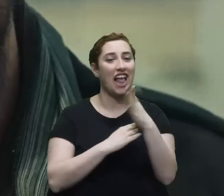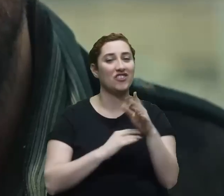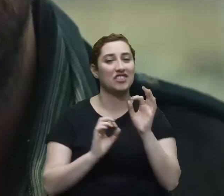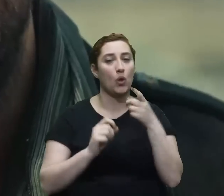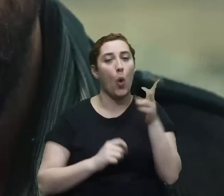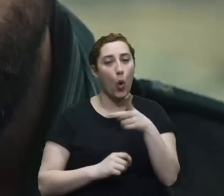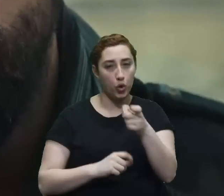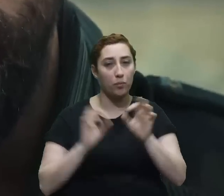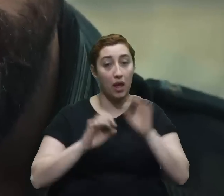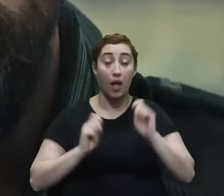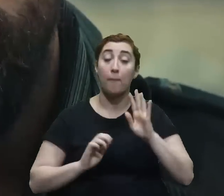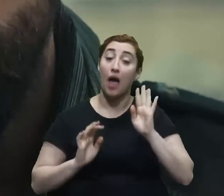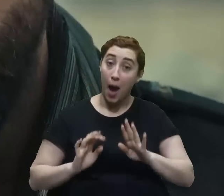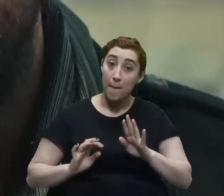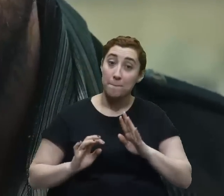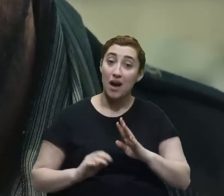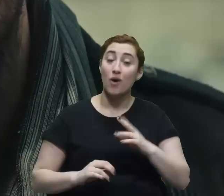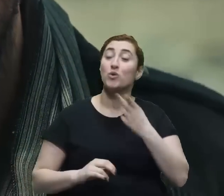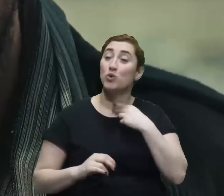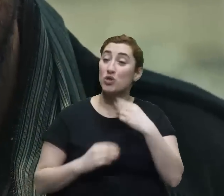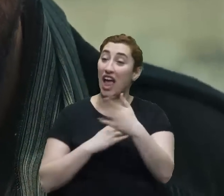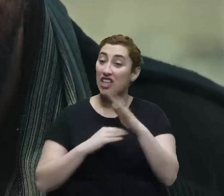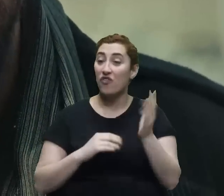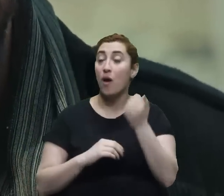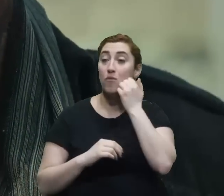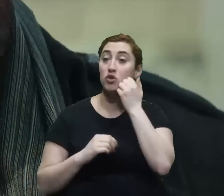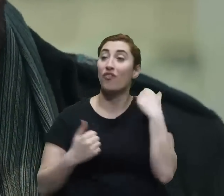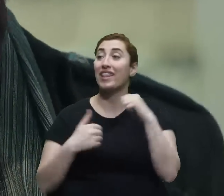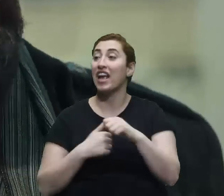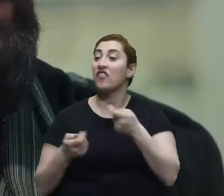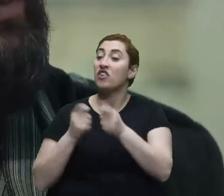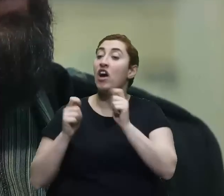saldırdı. Ama bu Rus elçiye ya da Moskova'ya saldırmayacakları anlamına gelmiyor.